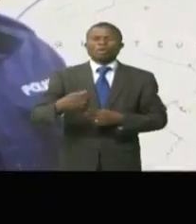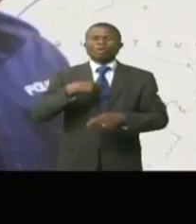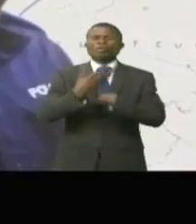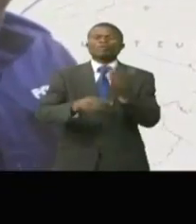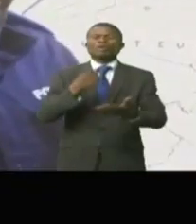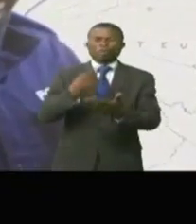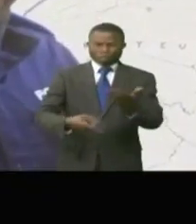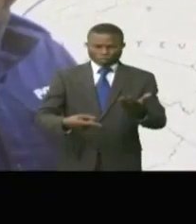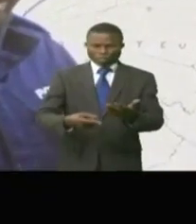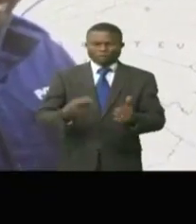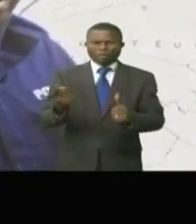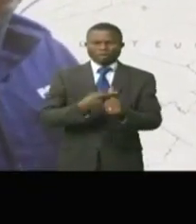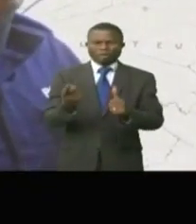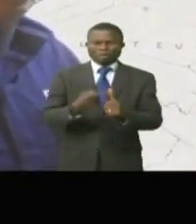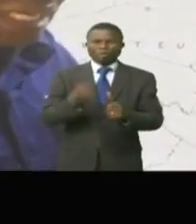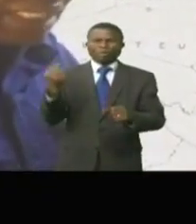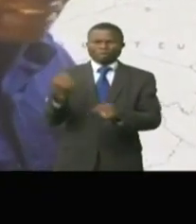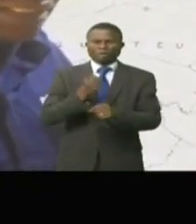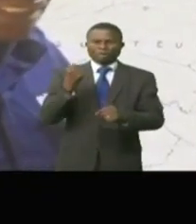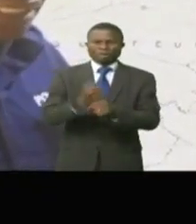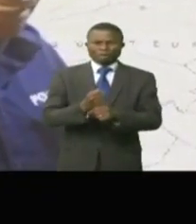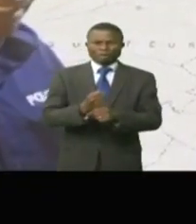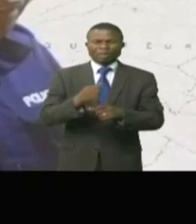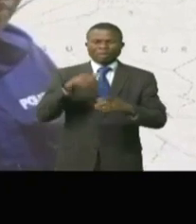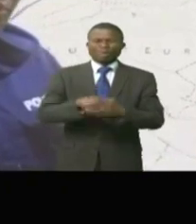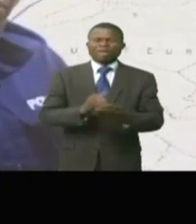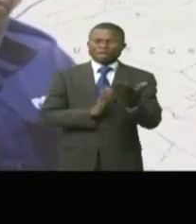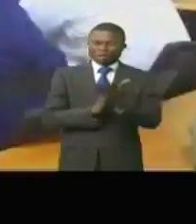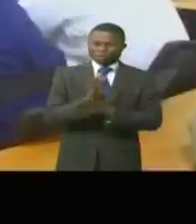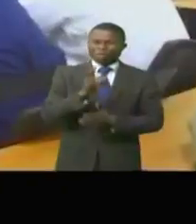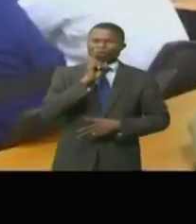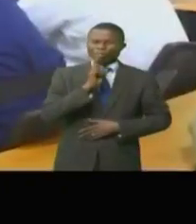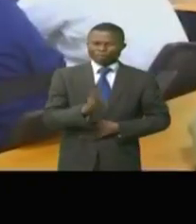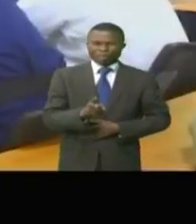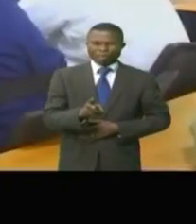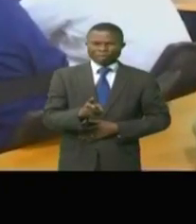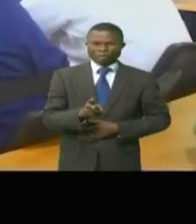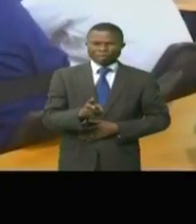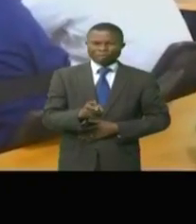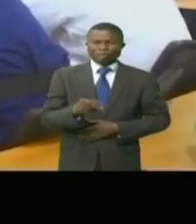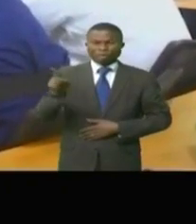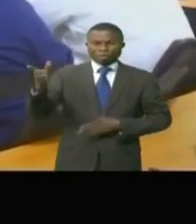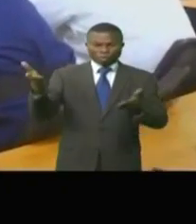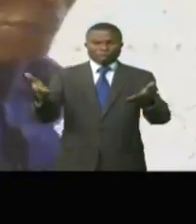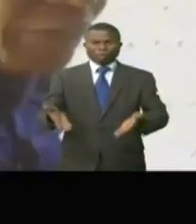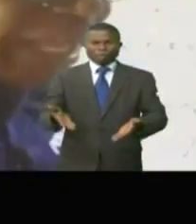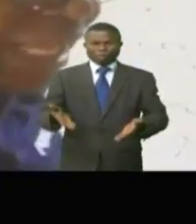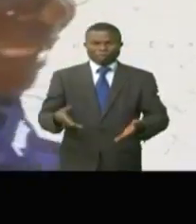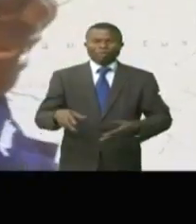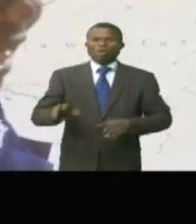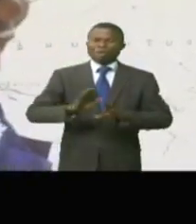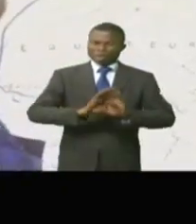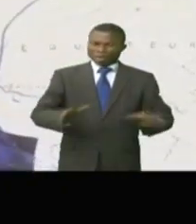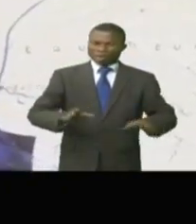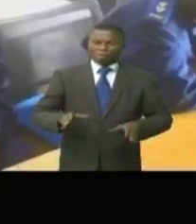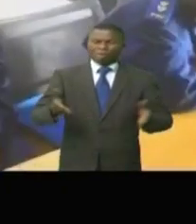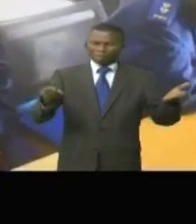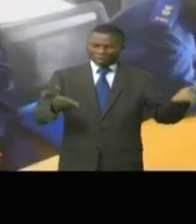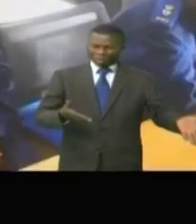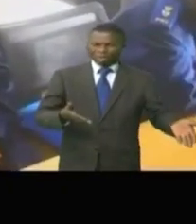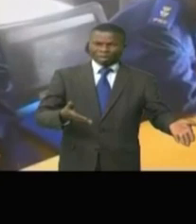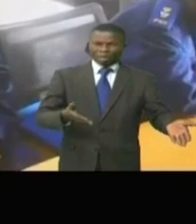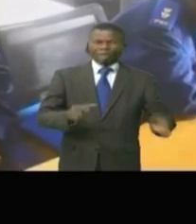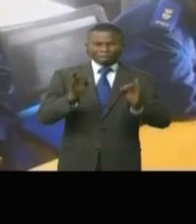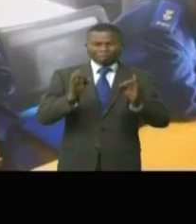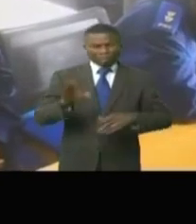faire, c'est de travailler dans la sincérité. Il est là vous pouvez être là,